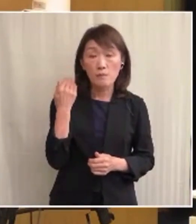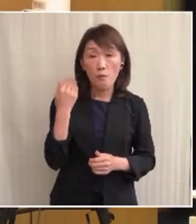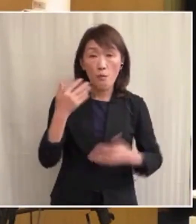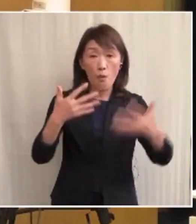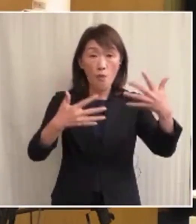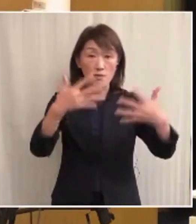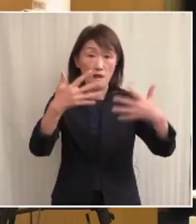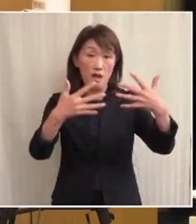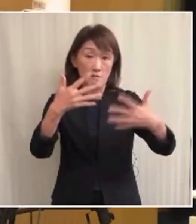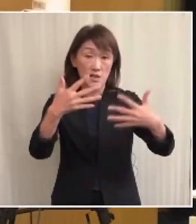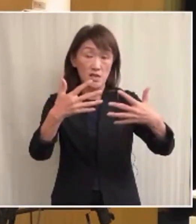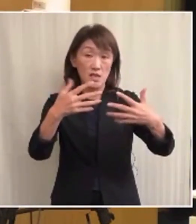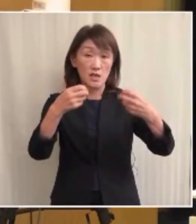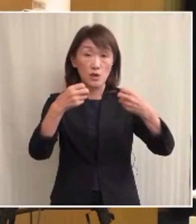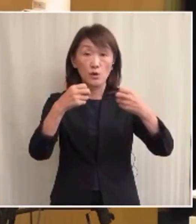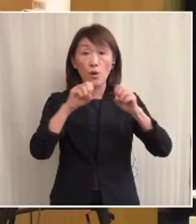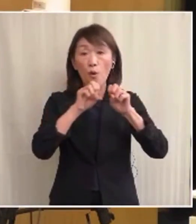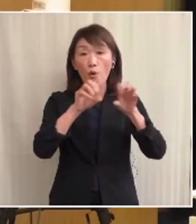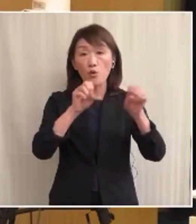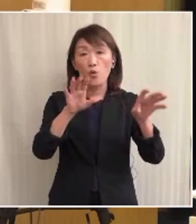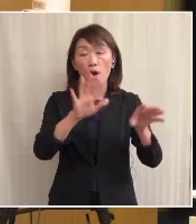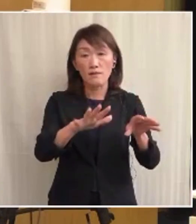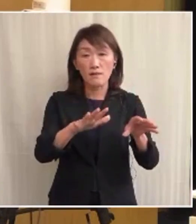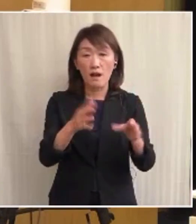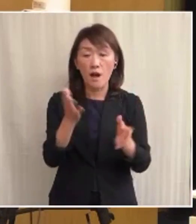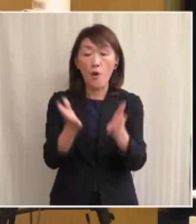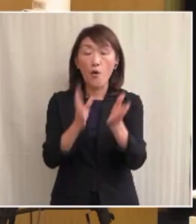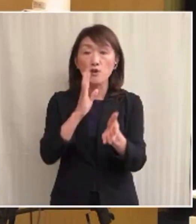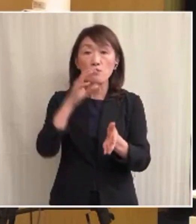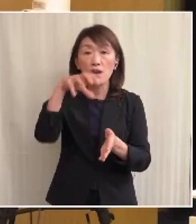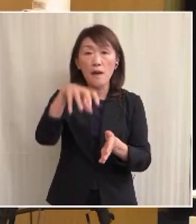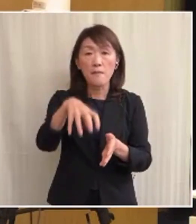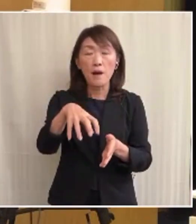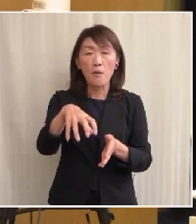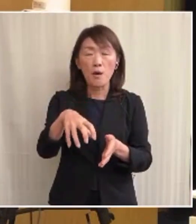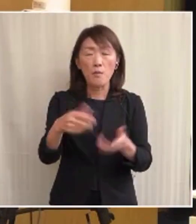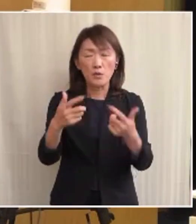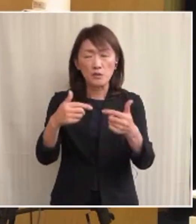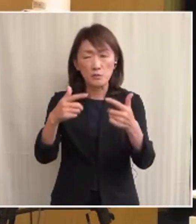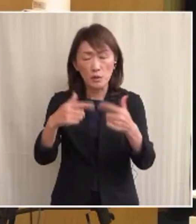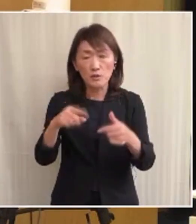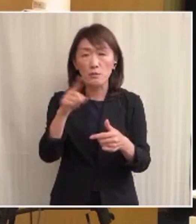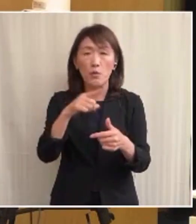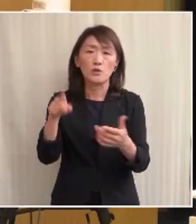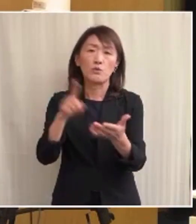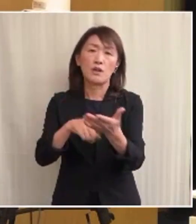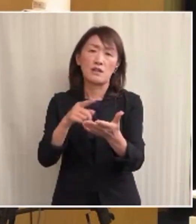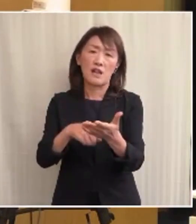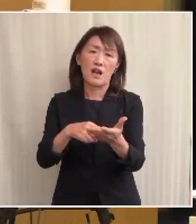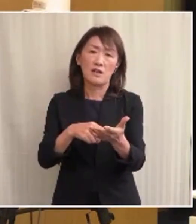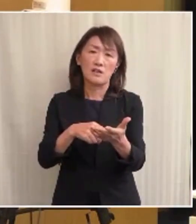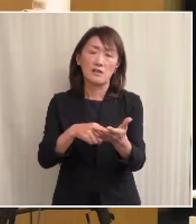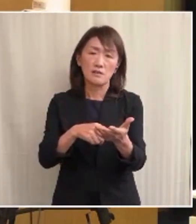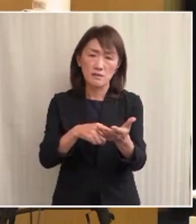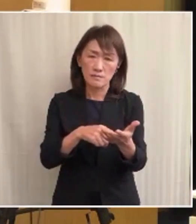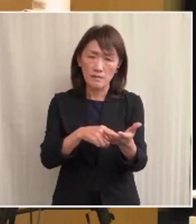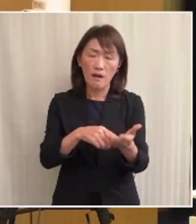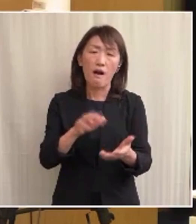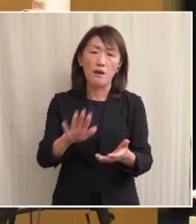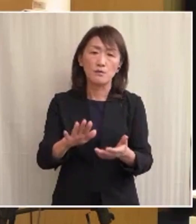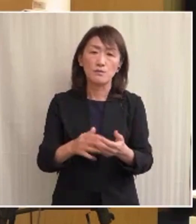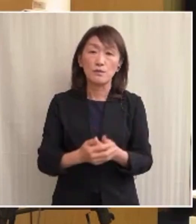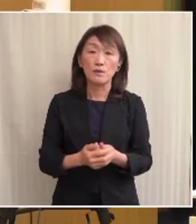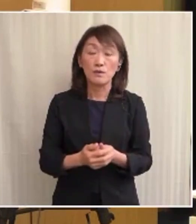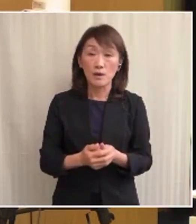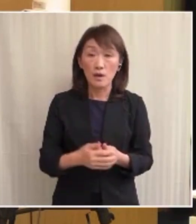テレビの方で少し報道もされたかと思うんですけれども、保育現場の方はもう慢性的な人手不足ということも一方で言われておりまして、